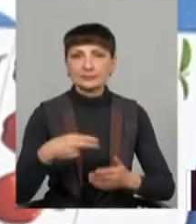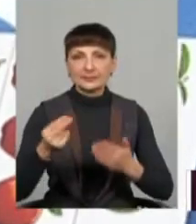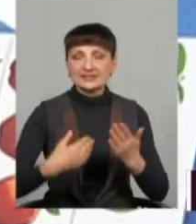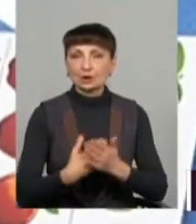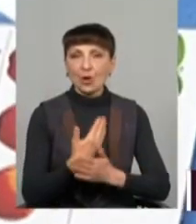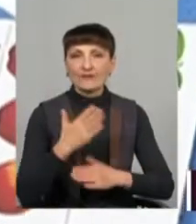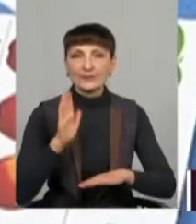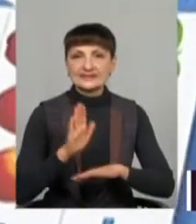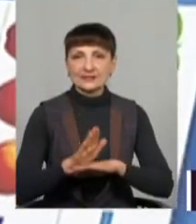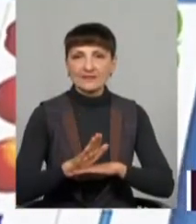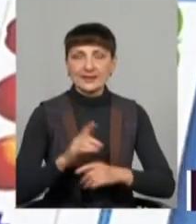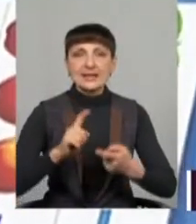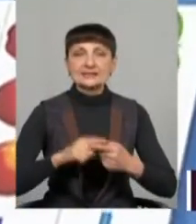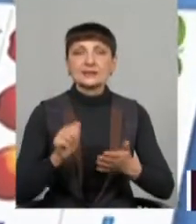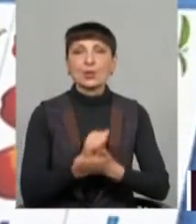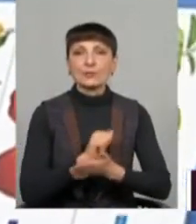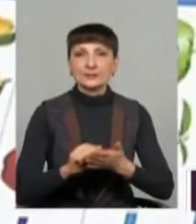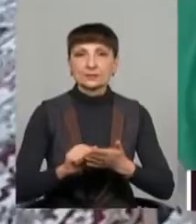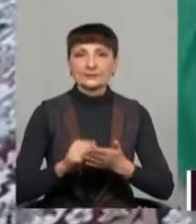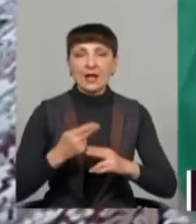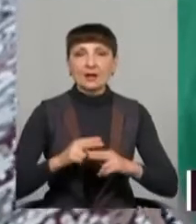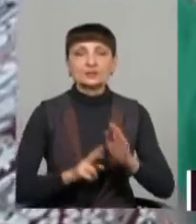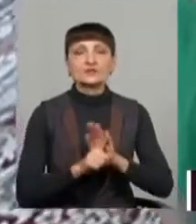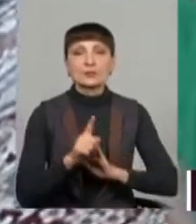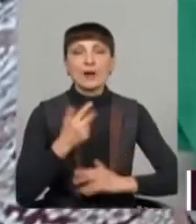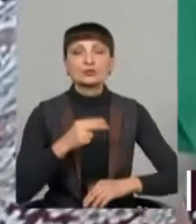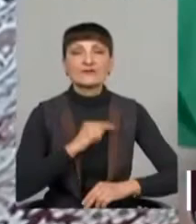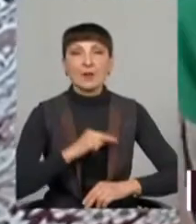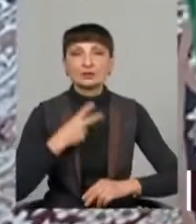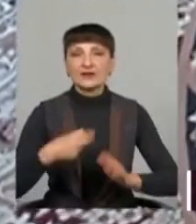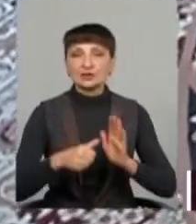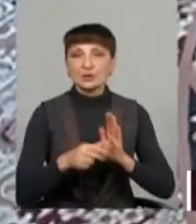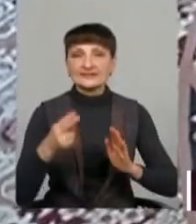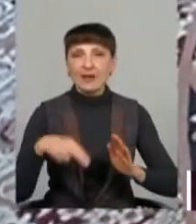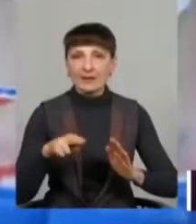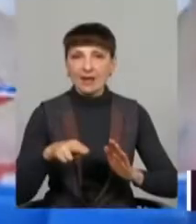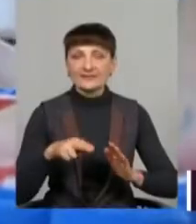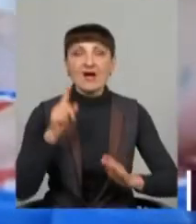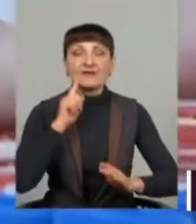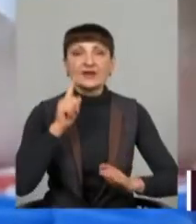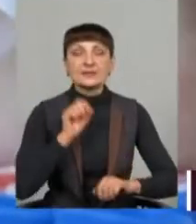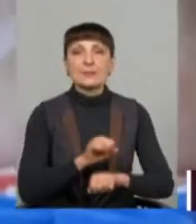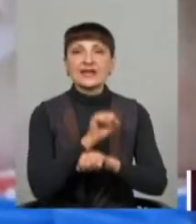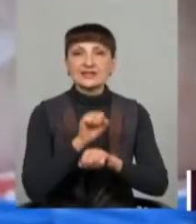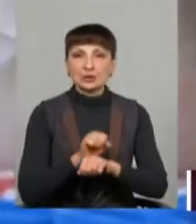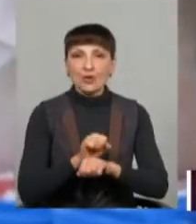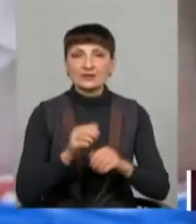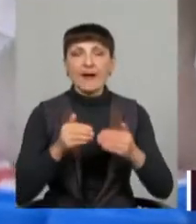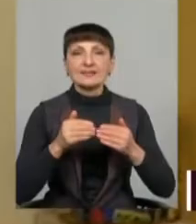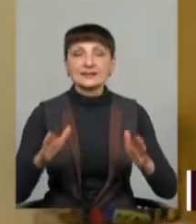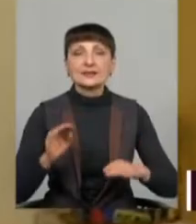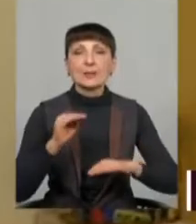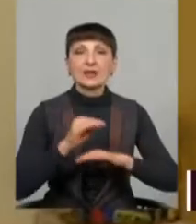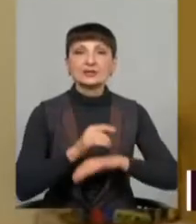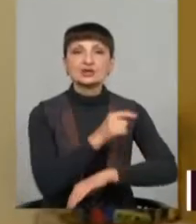новое постановление. Согласно документу, который вступает в силу с 26 декабря, временно приостанавливается открытие